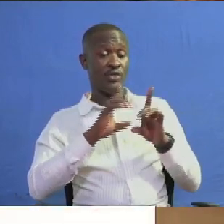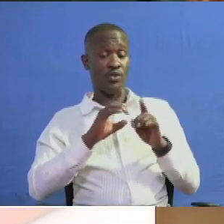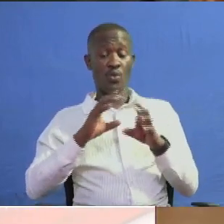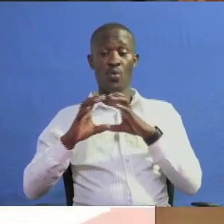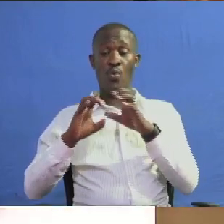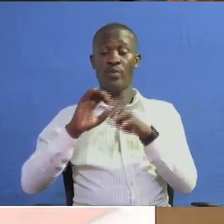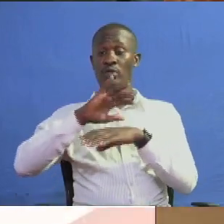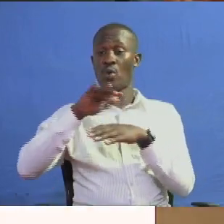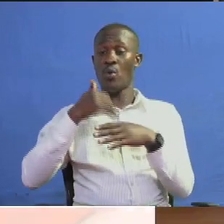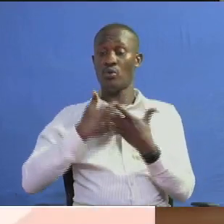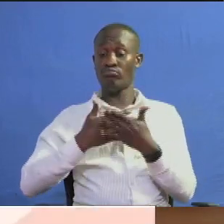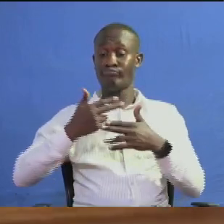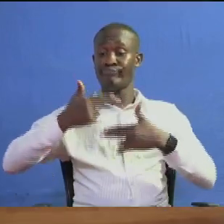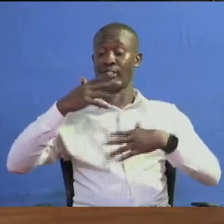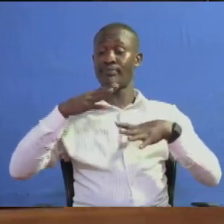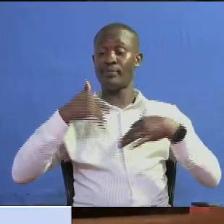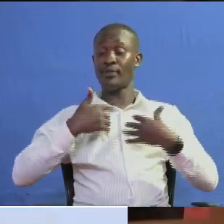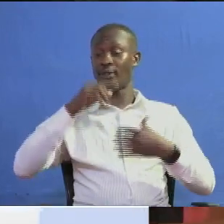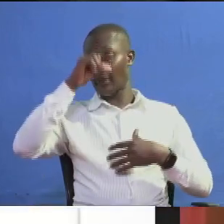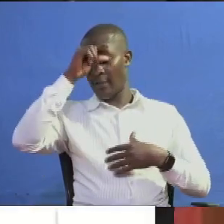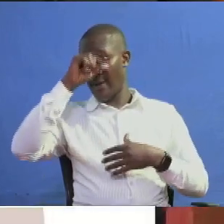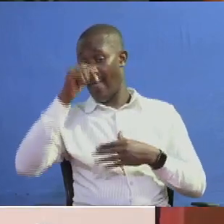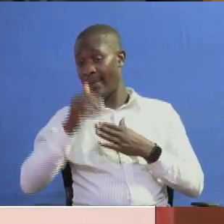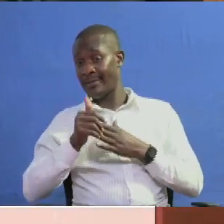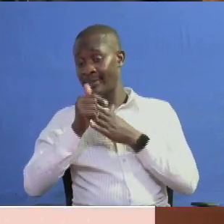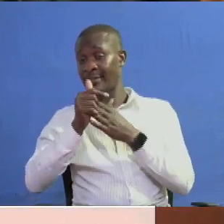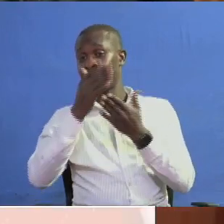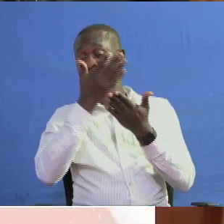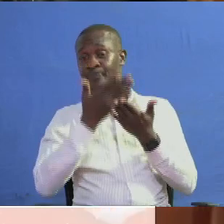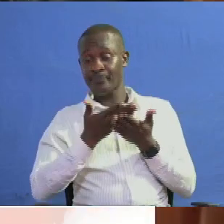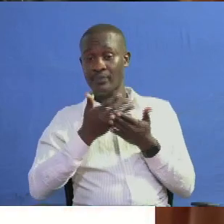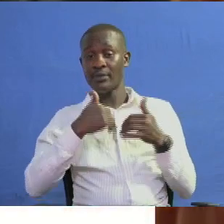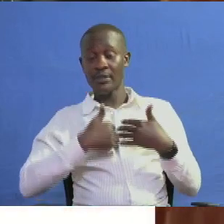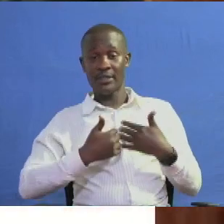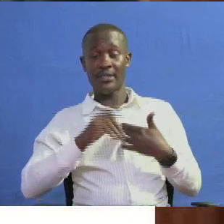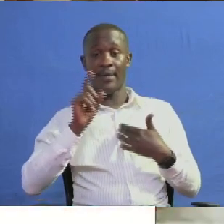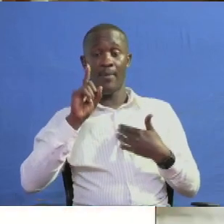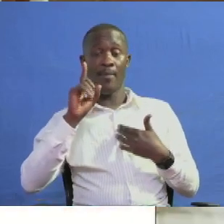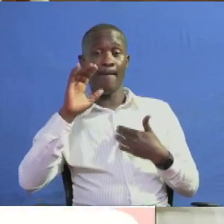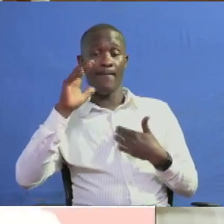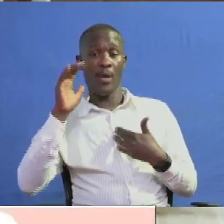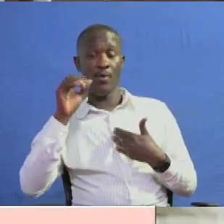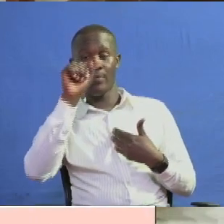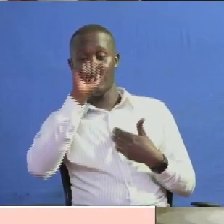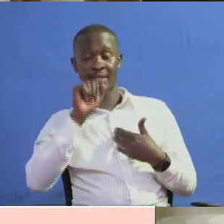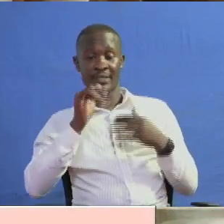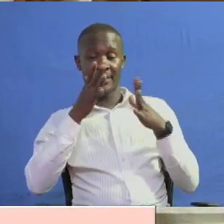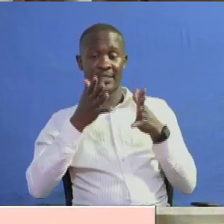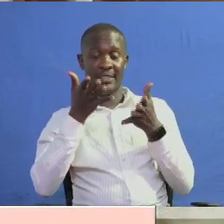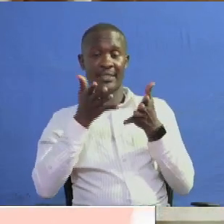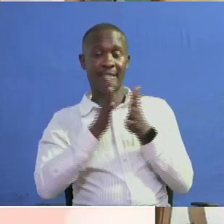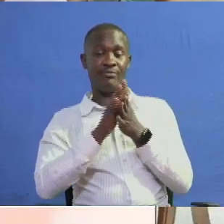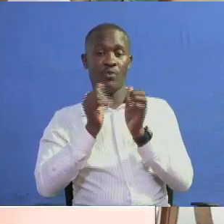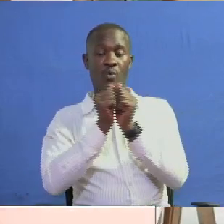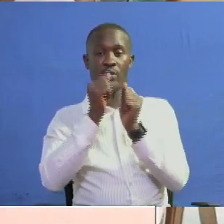mafa waku seral naozi weng kabla ya kupa rasmi katika ikulu ya nairobi na rais william ruto juman ziara